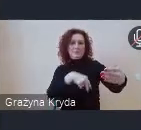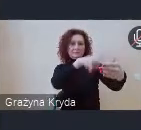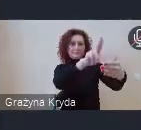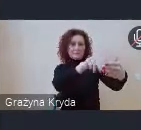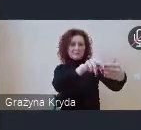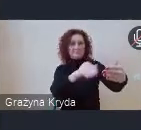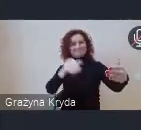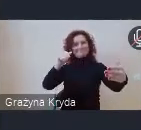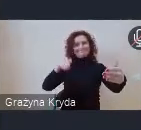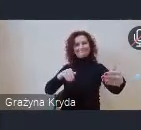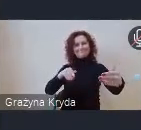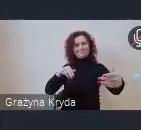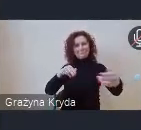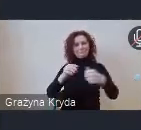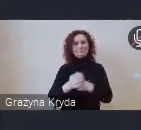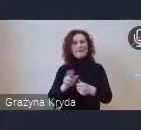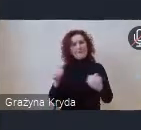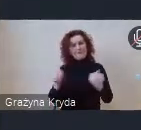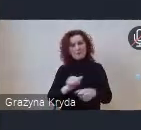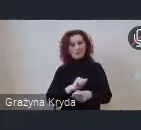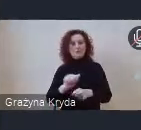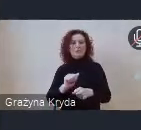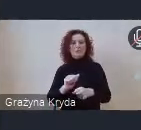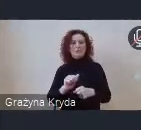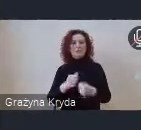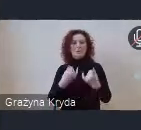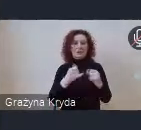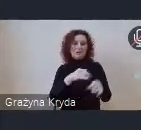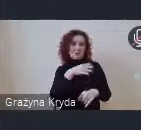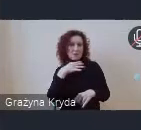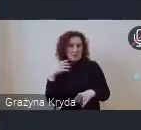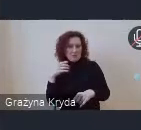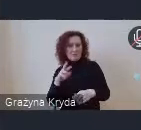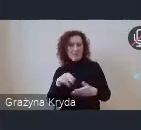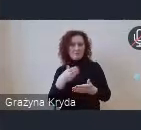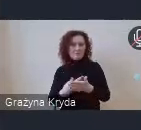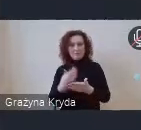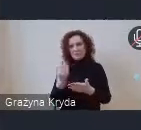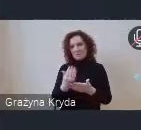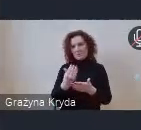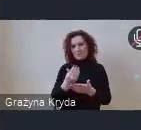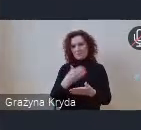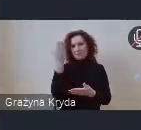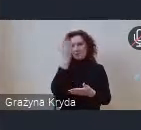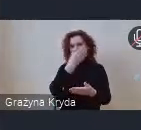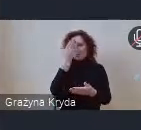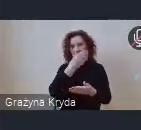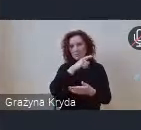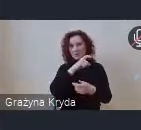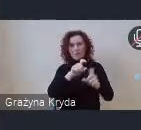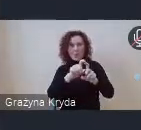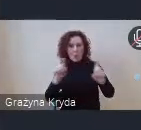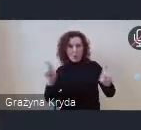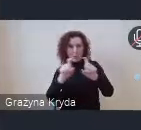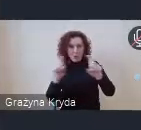szklane i może się zdarzyć sytuacja że na jedną stronę to znaczenie będzie miało kolor czarny a na drugą stronę żółty bo na przykład idąc z tej